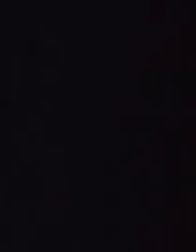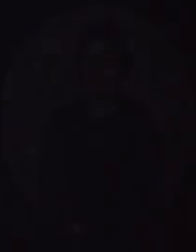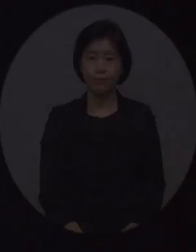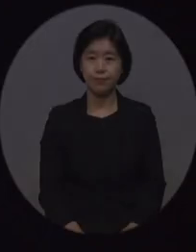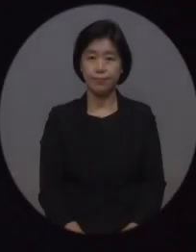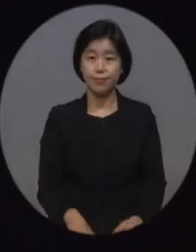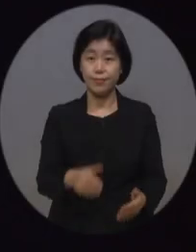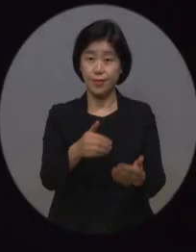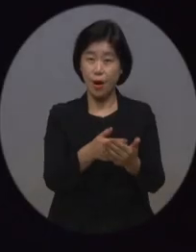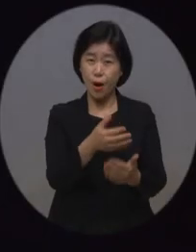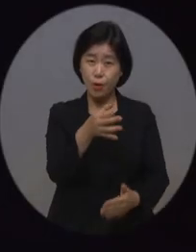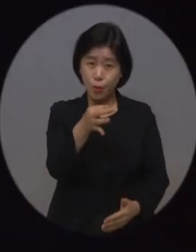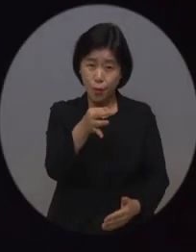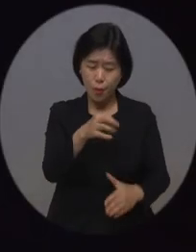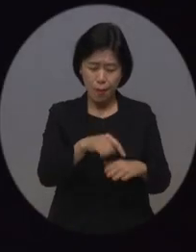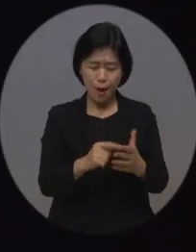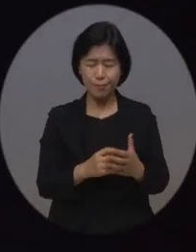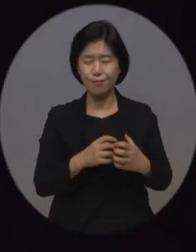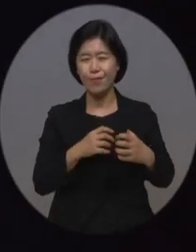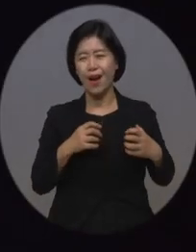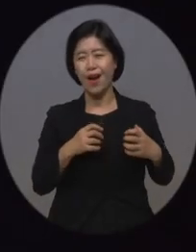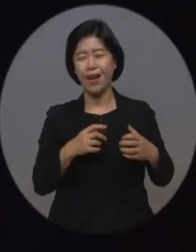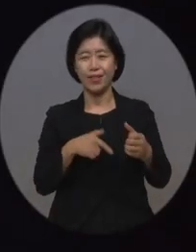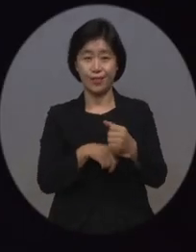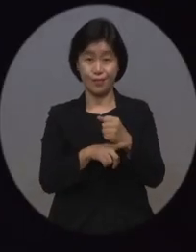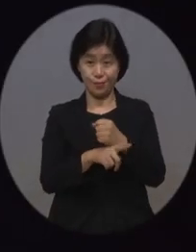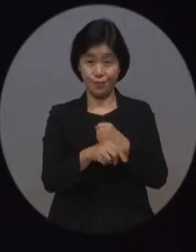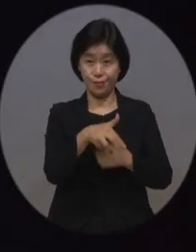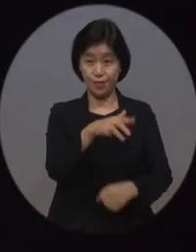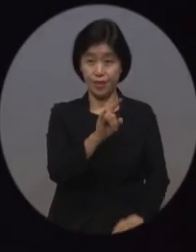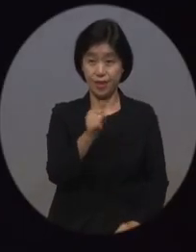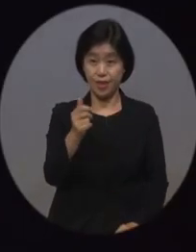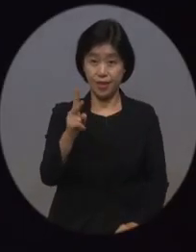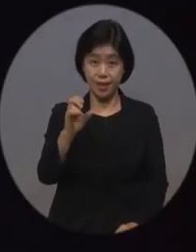혼돈이 부푸는 이유, 최향옥.